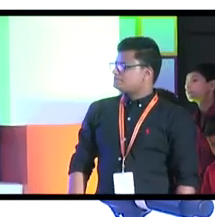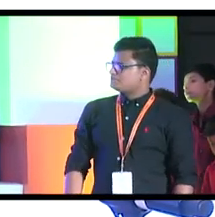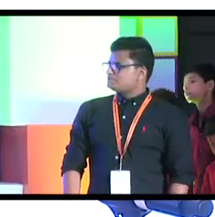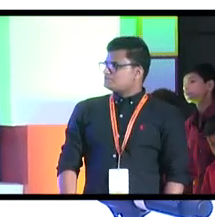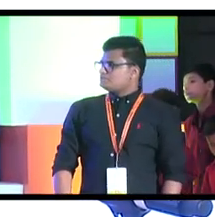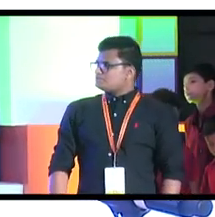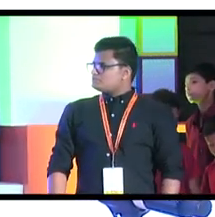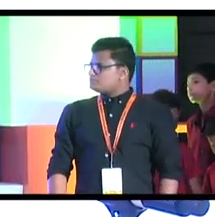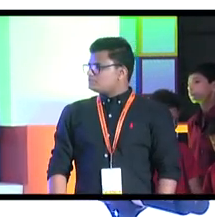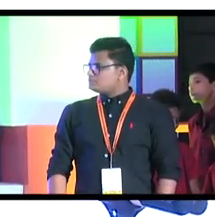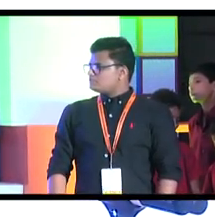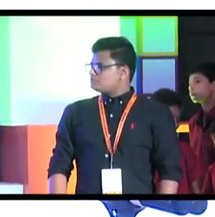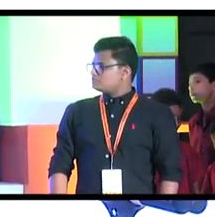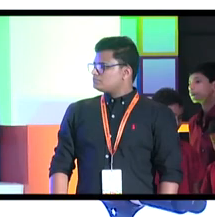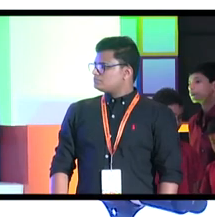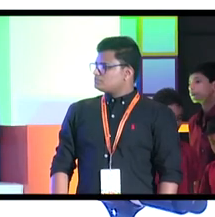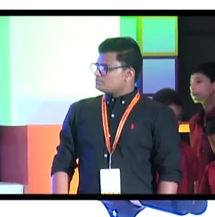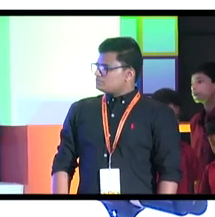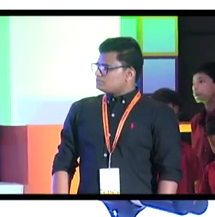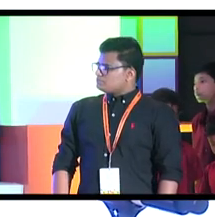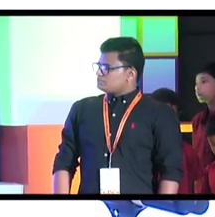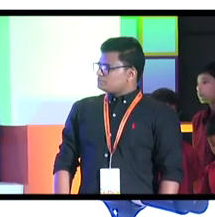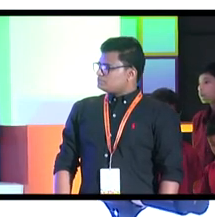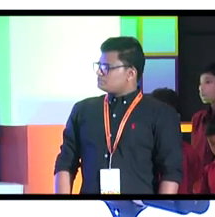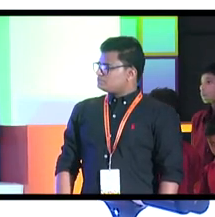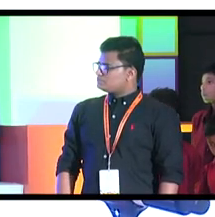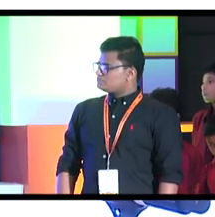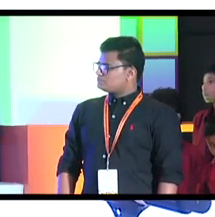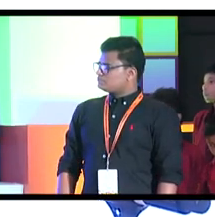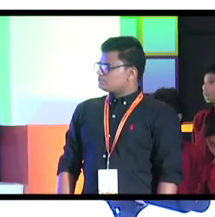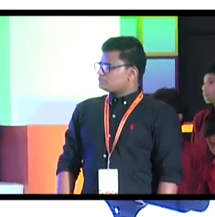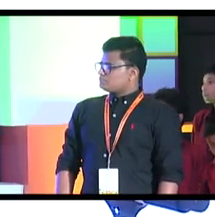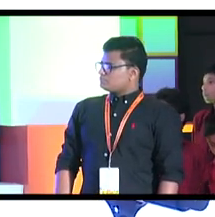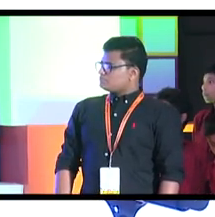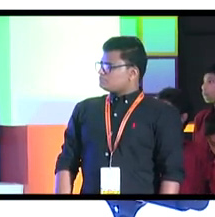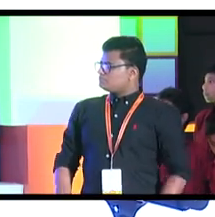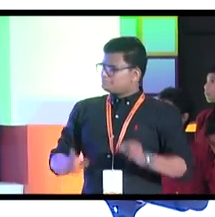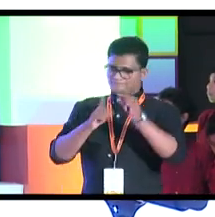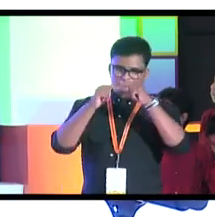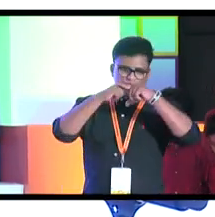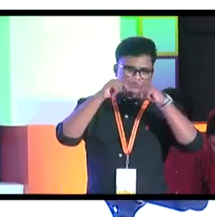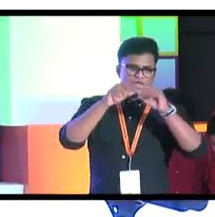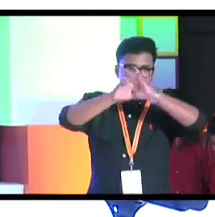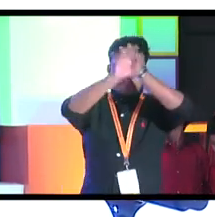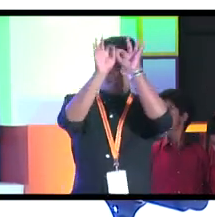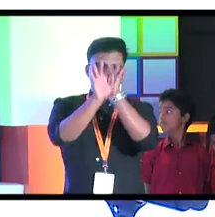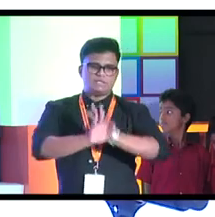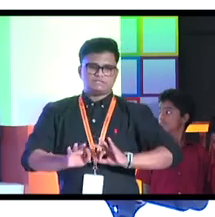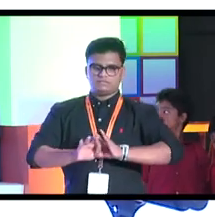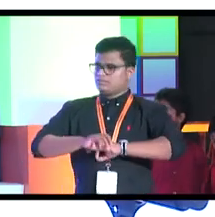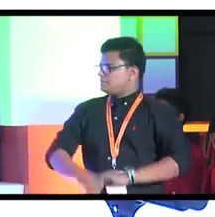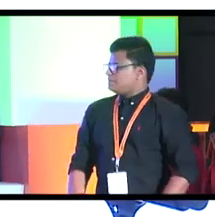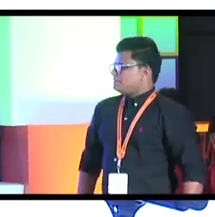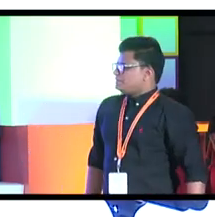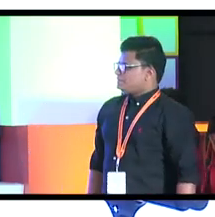यू मीन टू से पी ई ए सी ई. ओके, पीस की स्पेलिंग आती है संजय? चलो